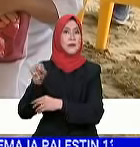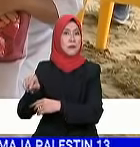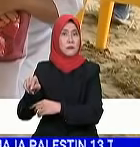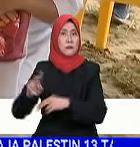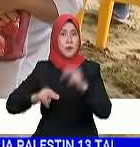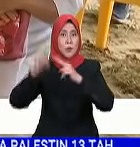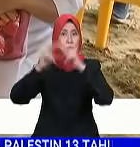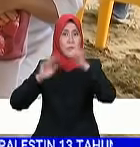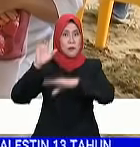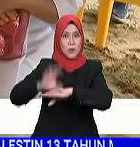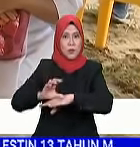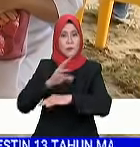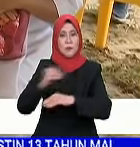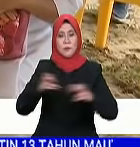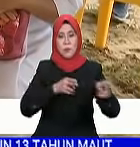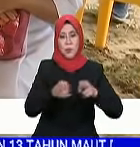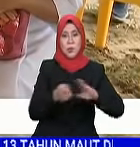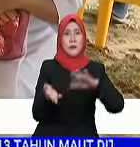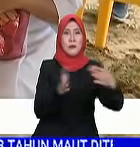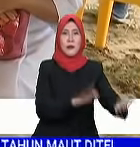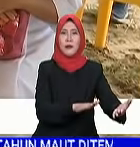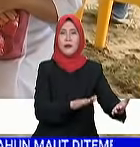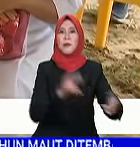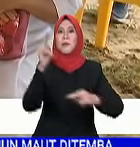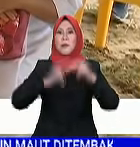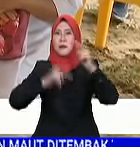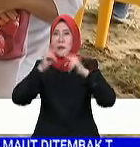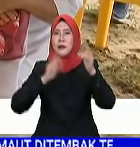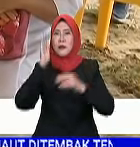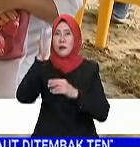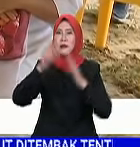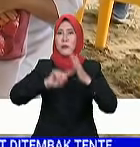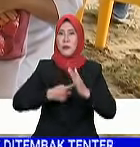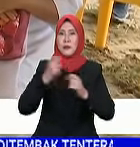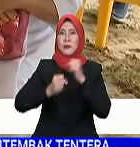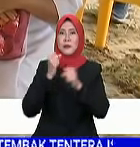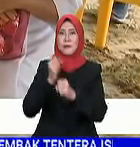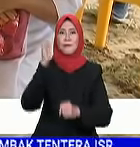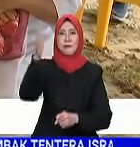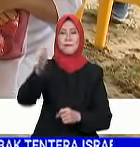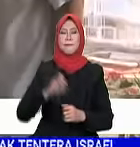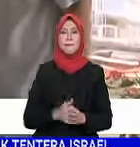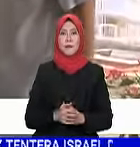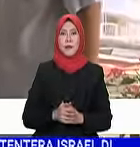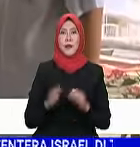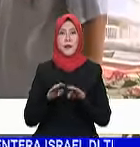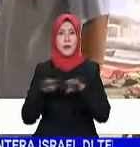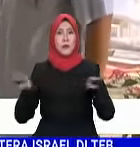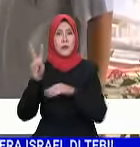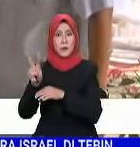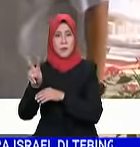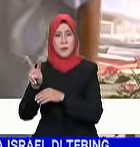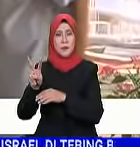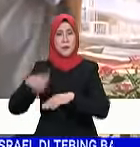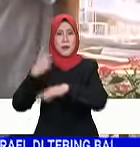daripada bangunan gereja dan tempat pengurusan mayat dengan pembinaannya dijangka bermula tahun depan. Manakala fasa kedua ialah